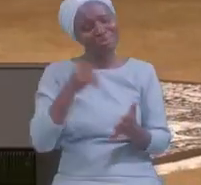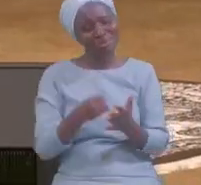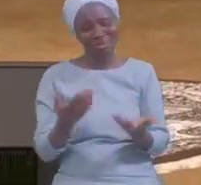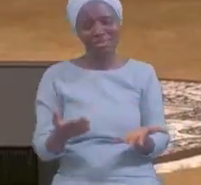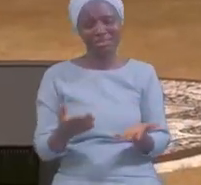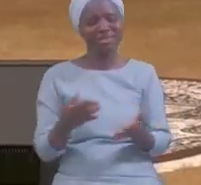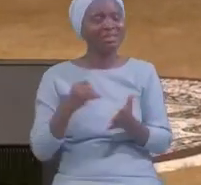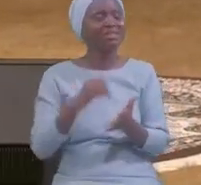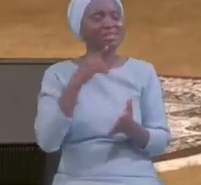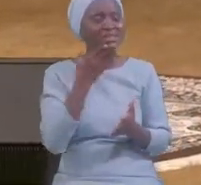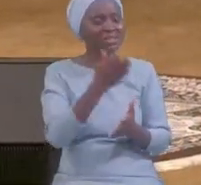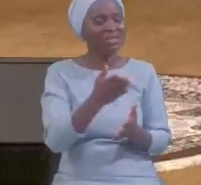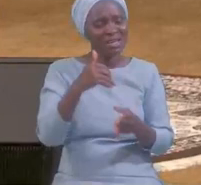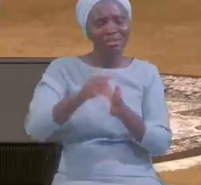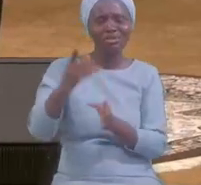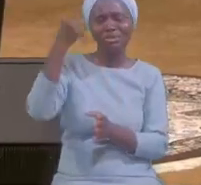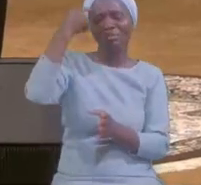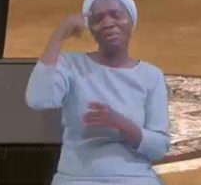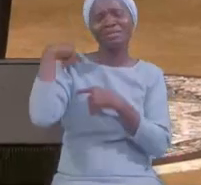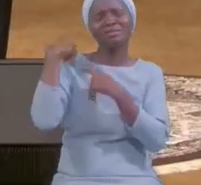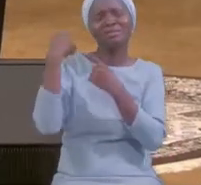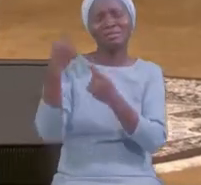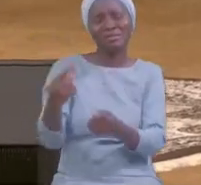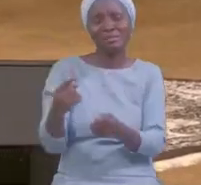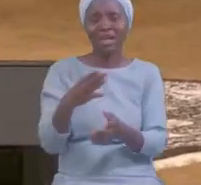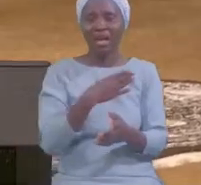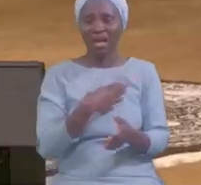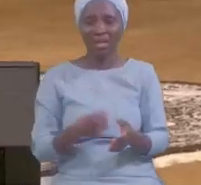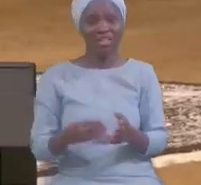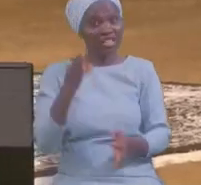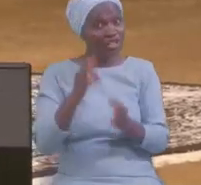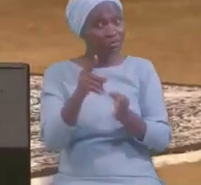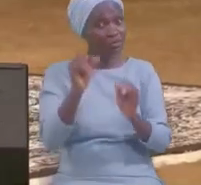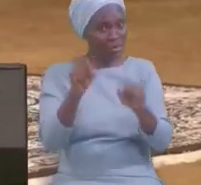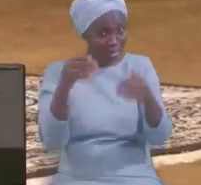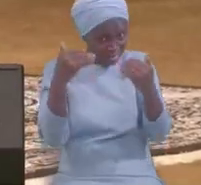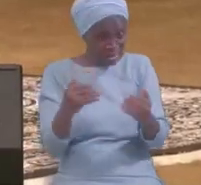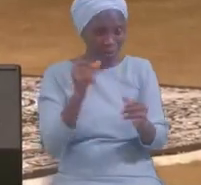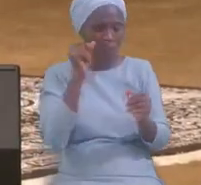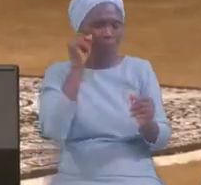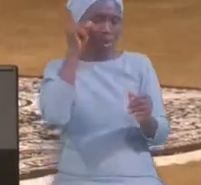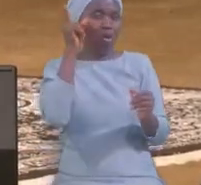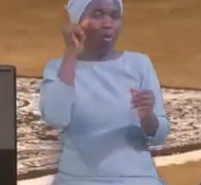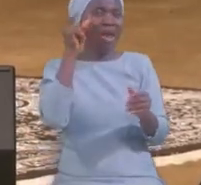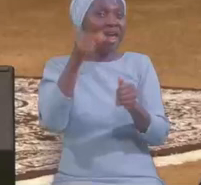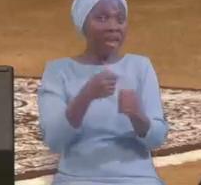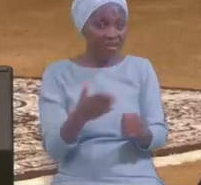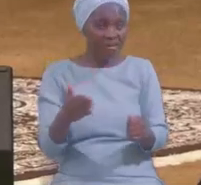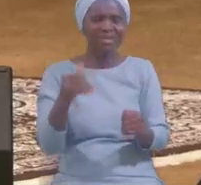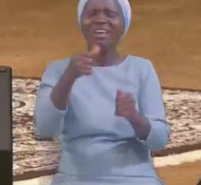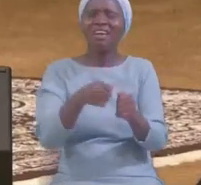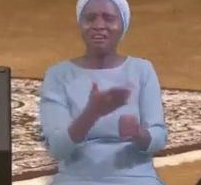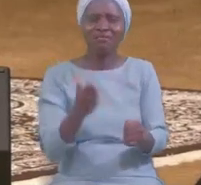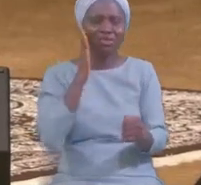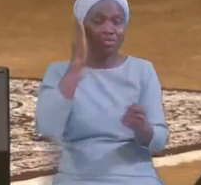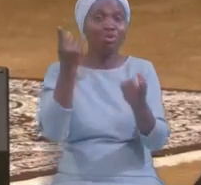ton cerveau. Si cela peut être activé, s'il peut tout activé, tu iras bien ce soir